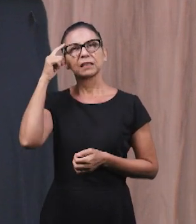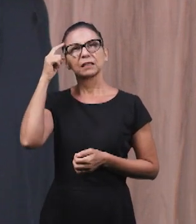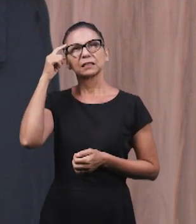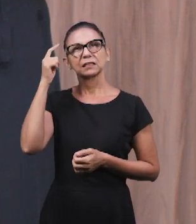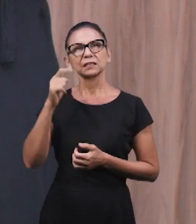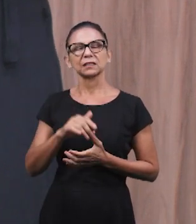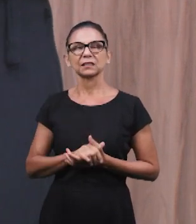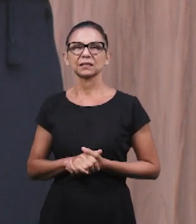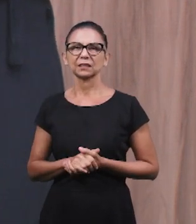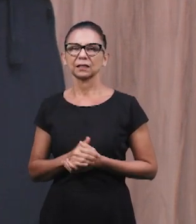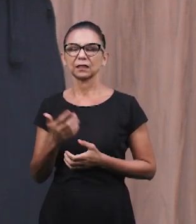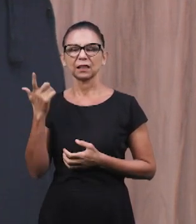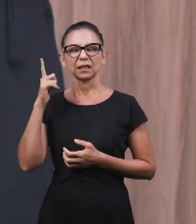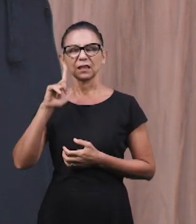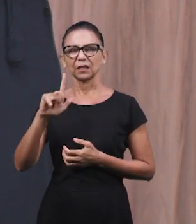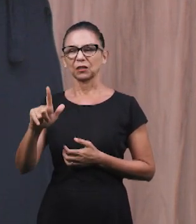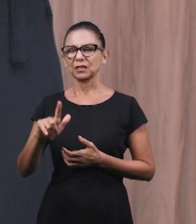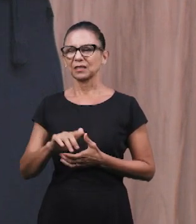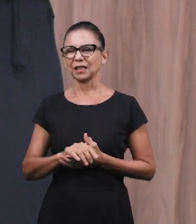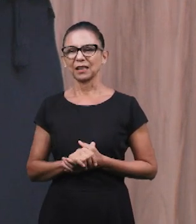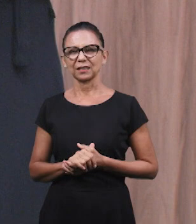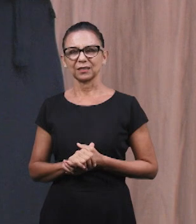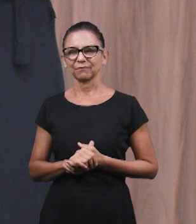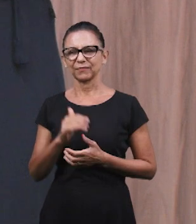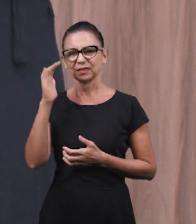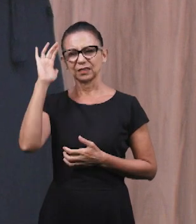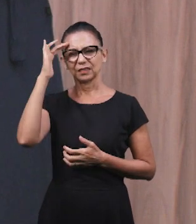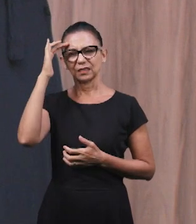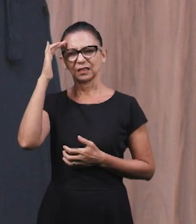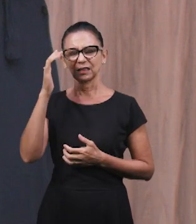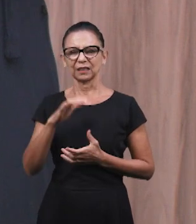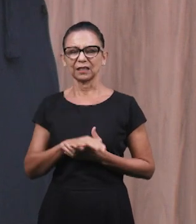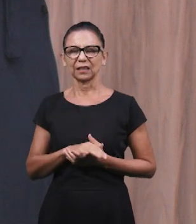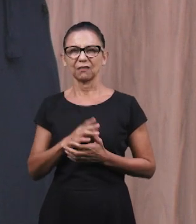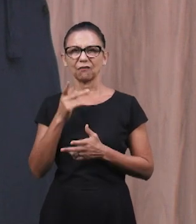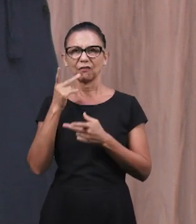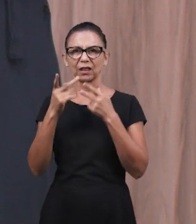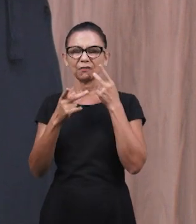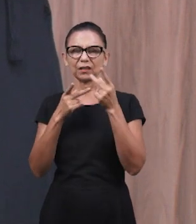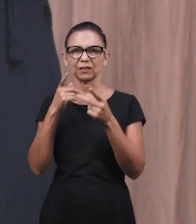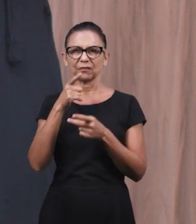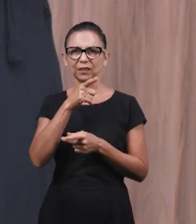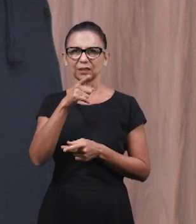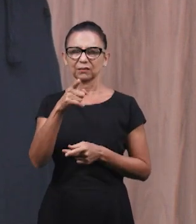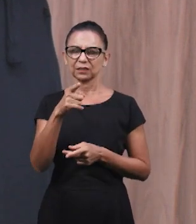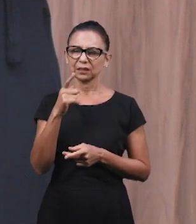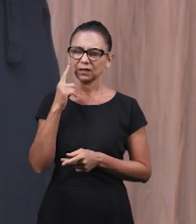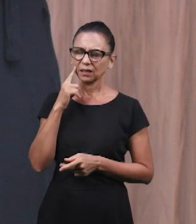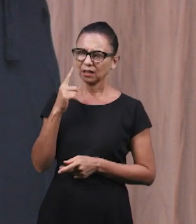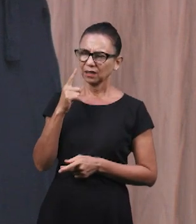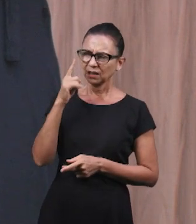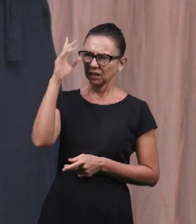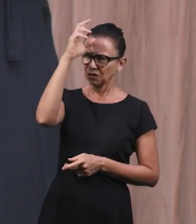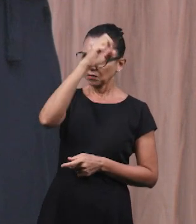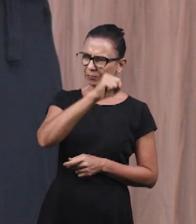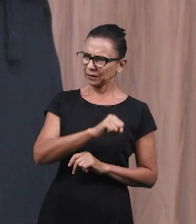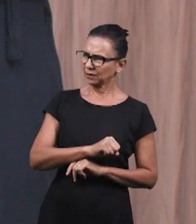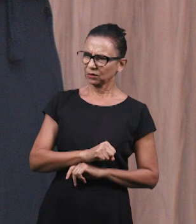que l'enfant autiste, il n'arrive pas à faire les choses, elle ne comprend pas. Au contraire, elle